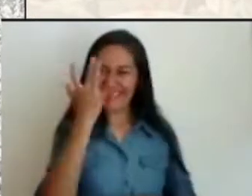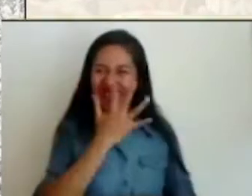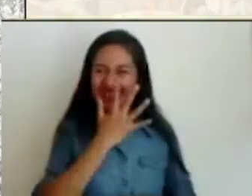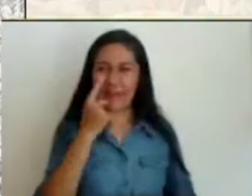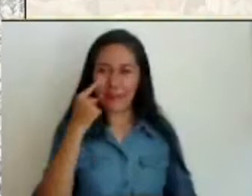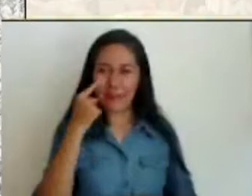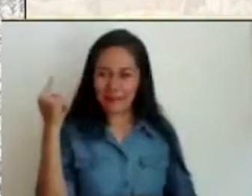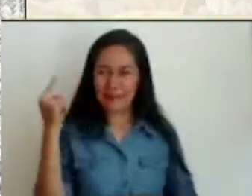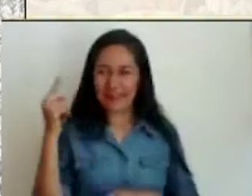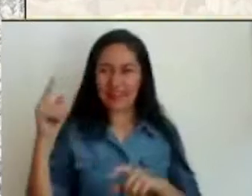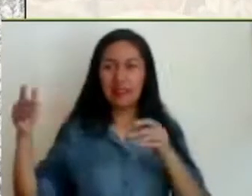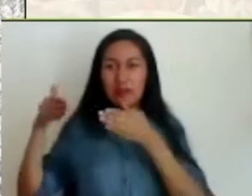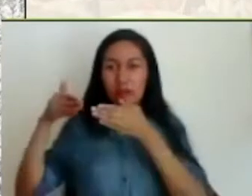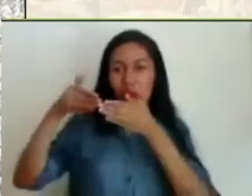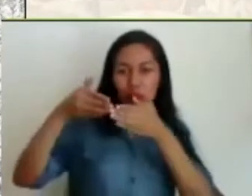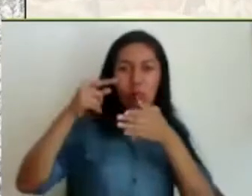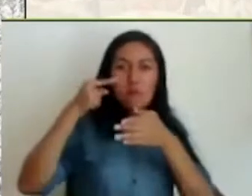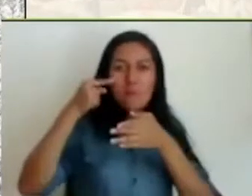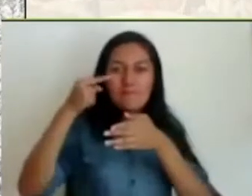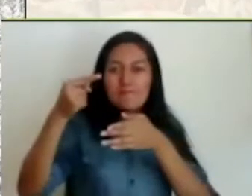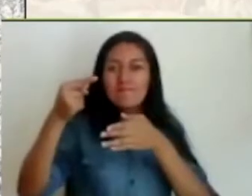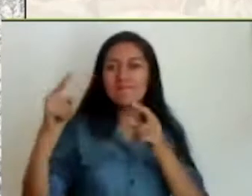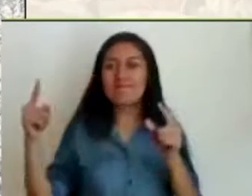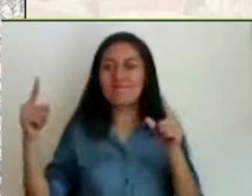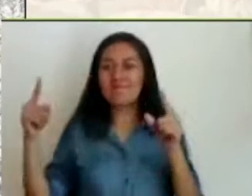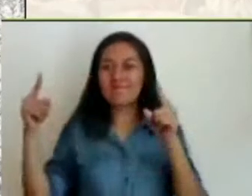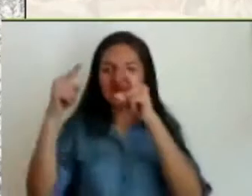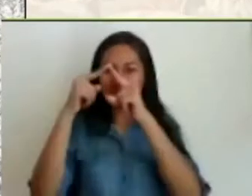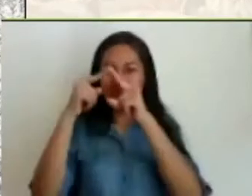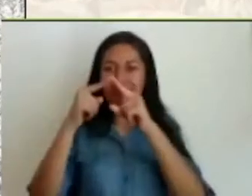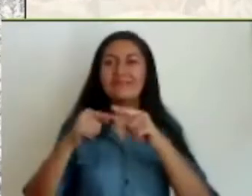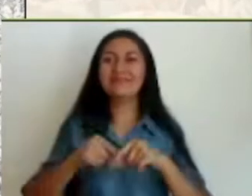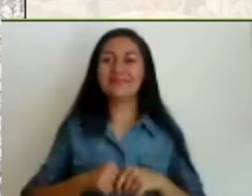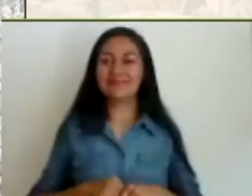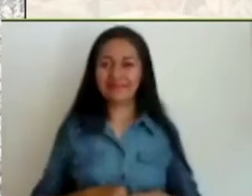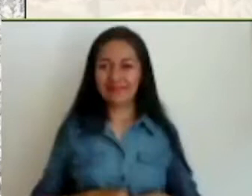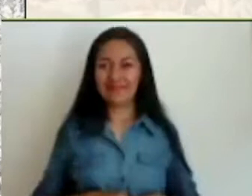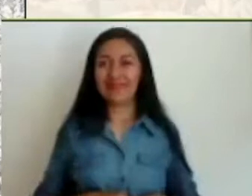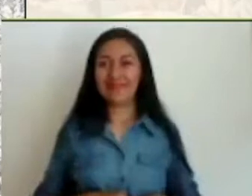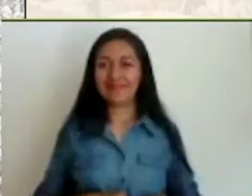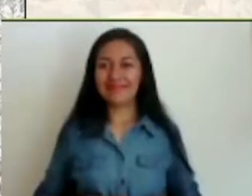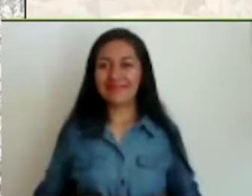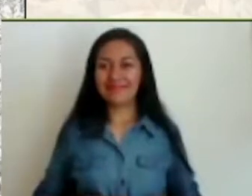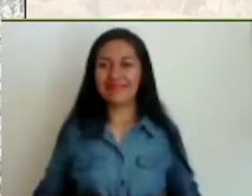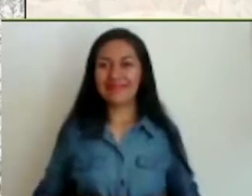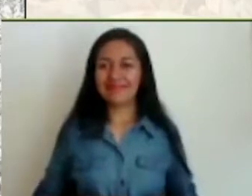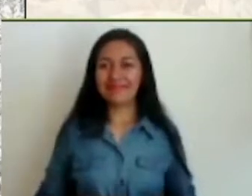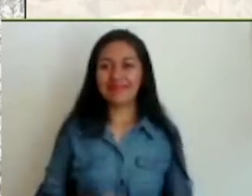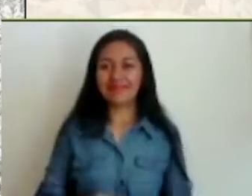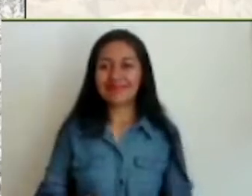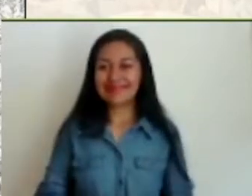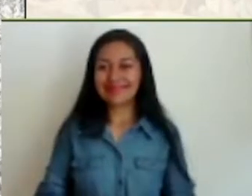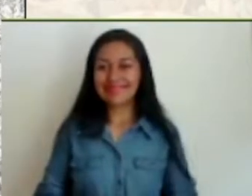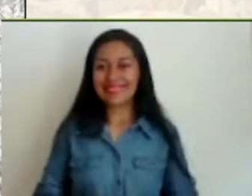Il professor Carlos conosce molto bene Venezia, come sappiamo. Bene. E inoltre, come tributo di fedeltà